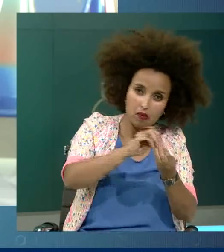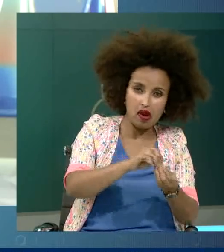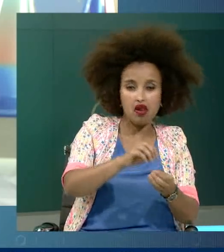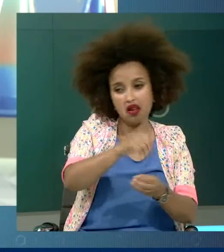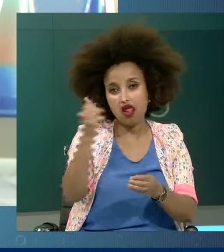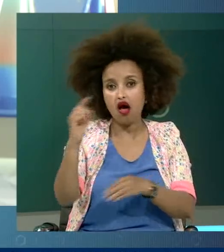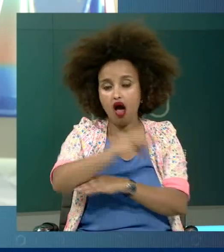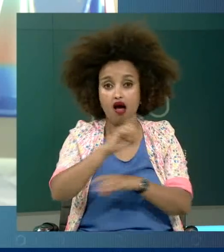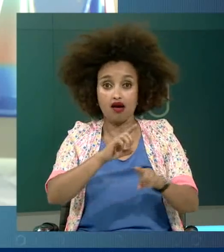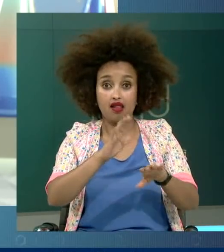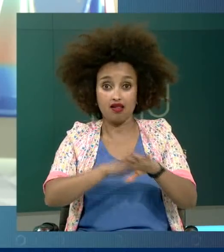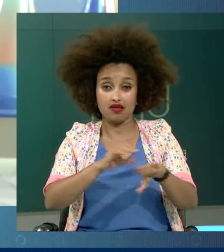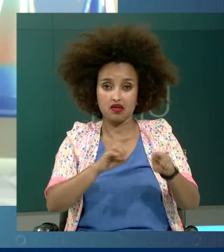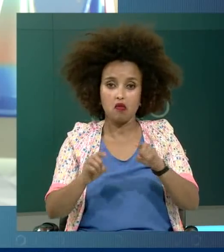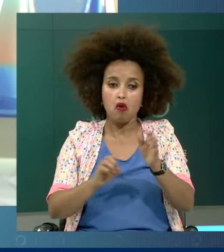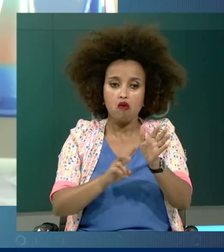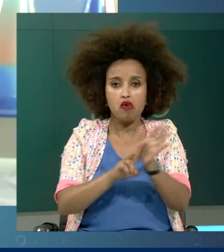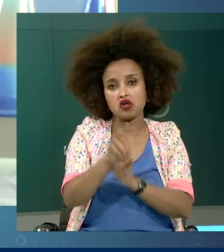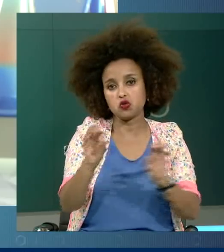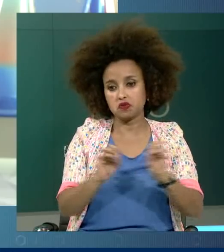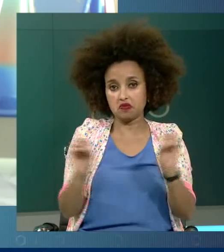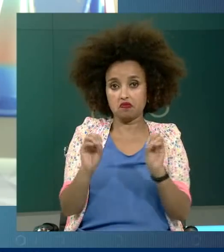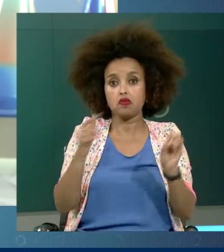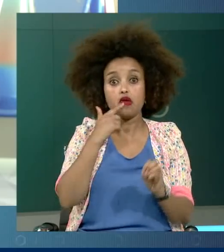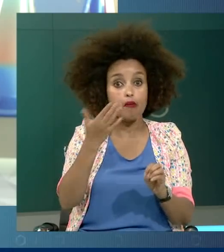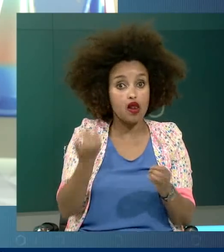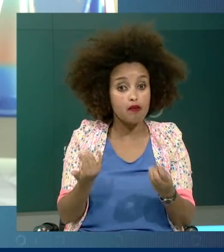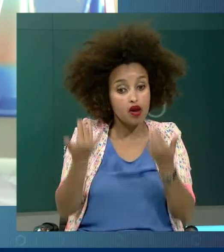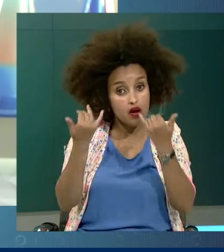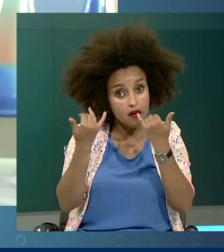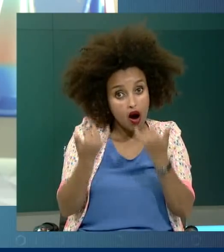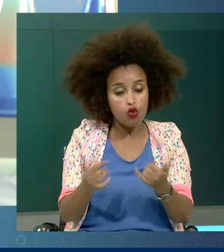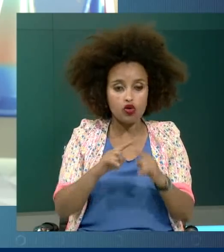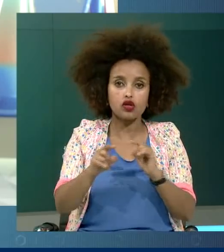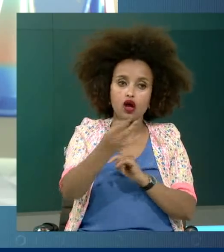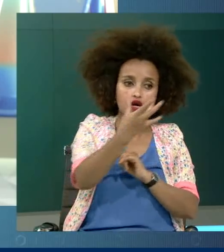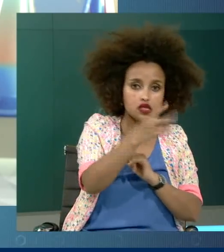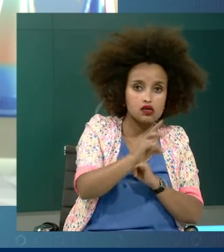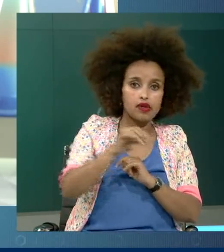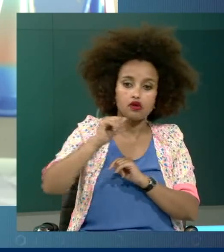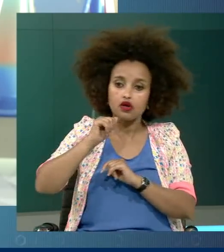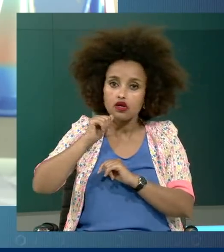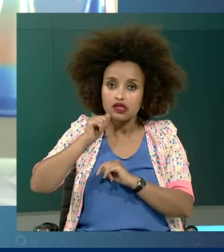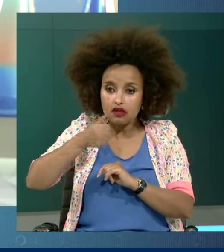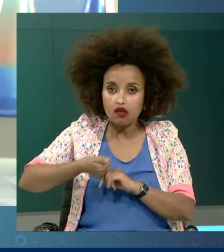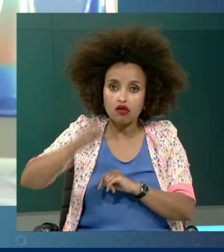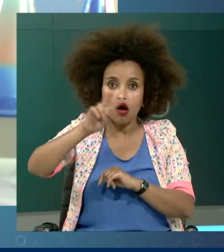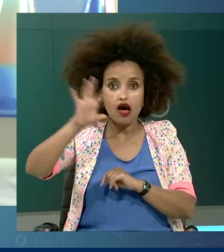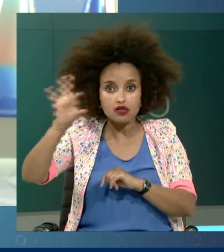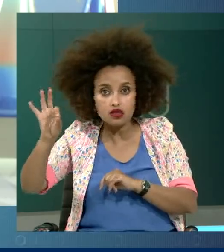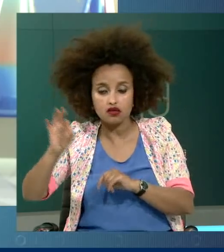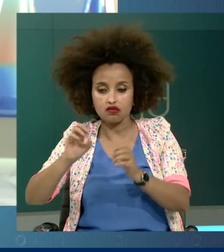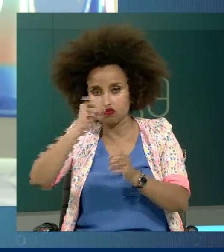ሆነን የቫይረሱ የተያዙ ሰዎች አይገኝም ግን በ25 እና 17 ትላንትና ደግሞ 29 ያክል ሰዎች